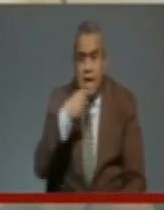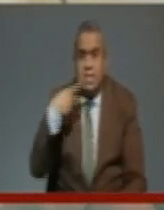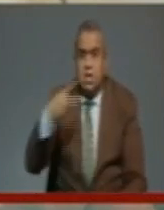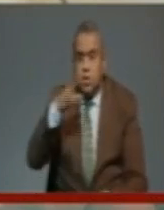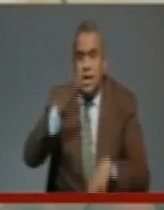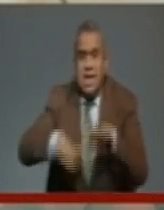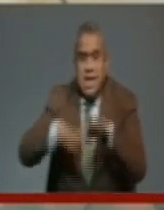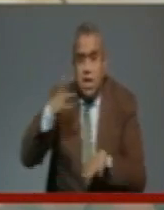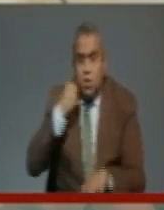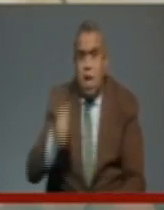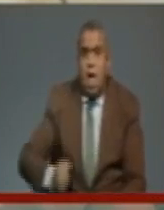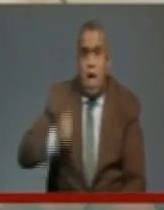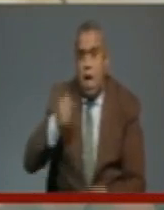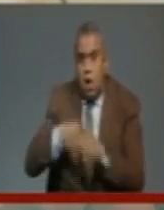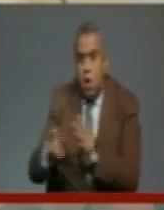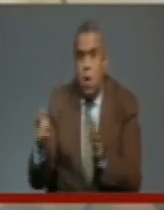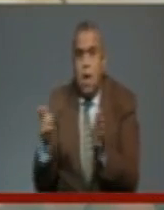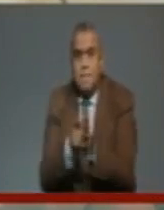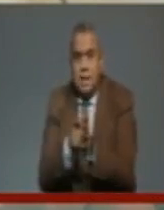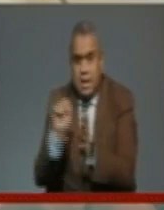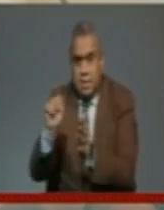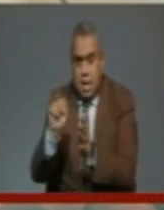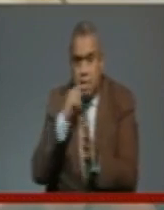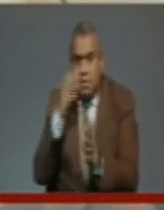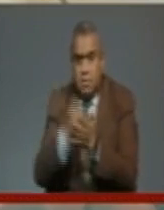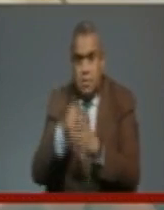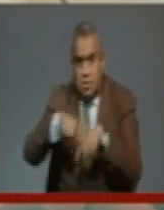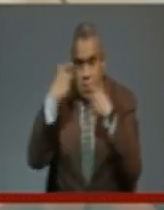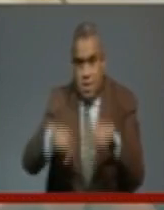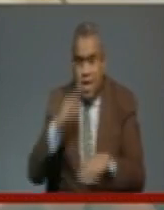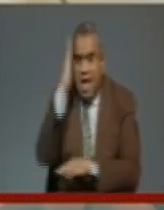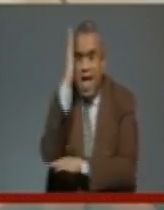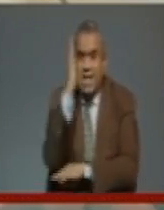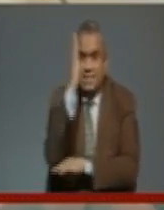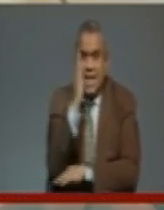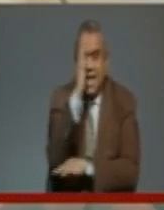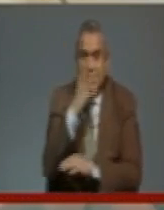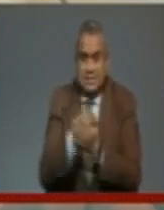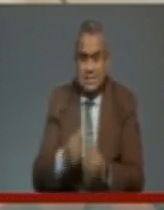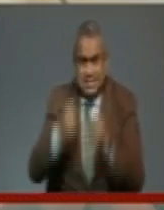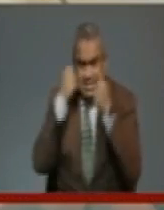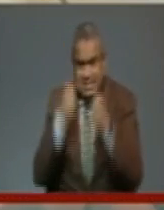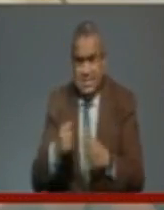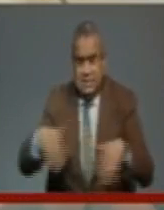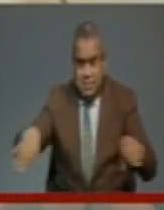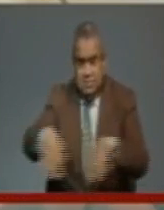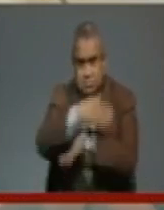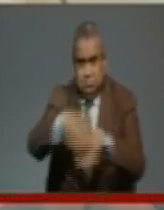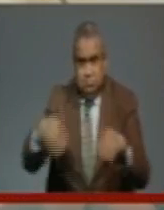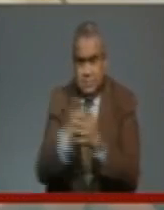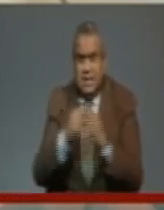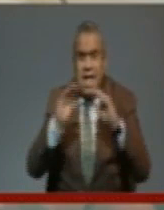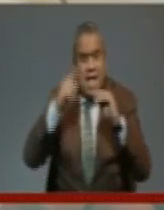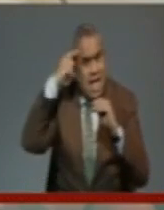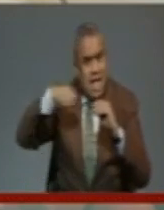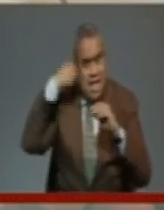الحديدية داخل الميناء. الطرق بنعمل طرق خرسانية عشان تتحمل الحمولات التقيلة وطرق من الانترلوك والاسفلت 17